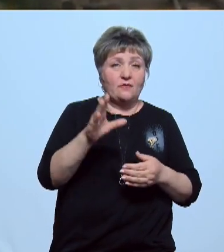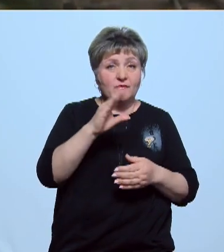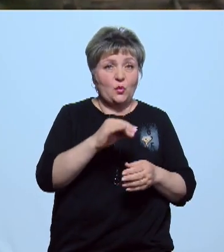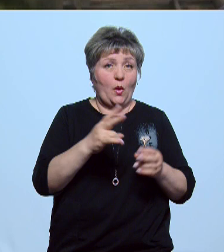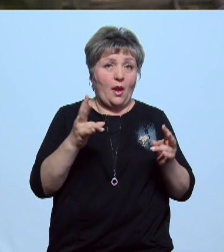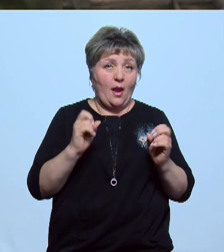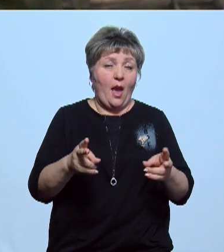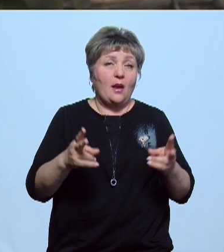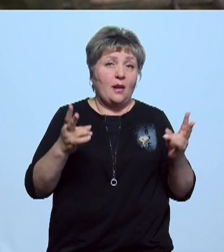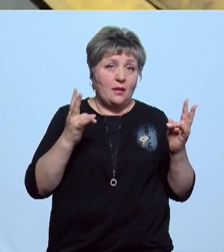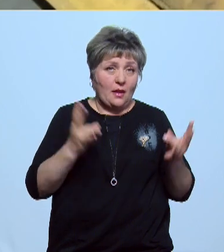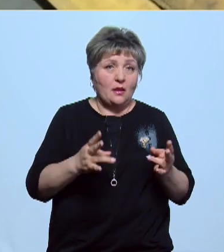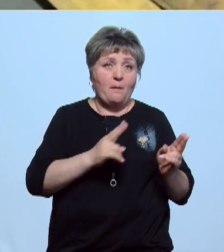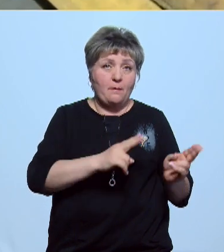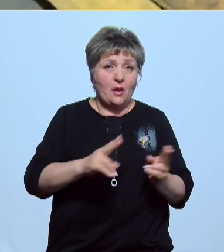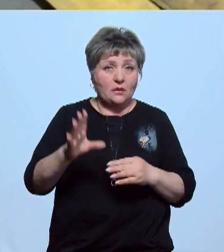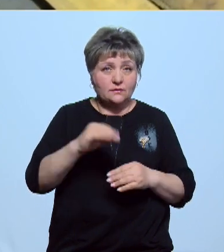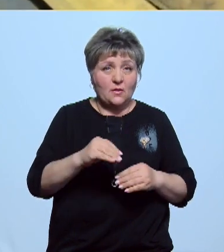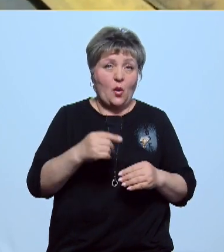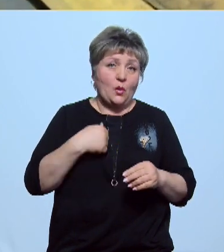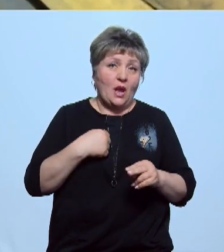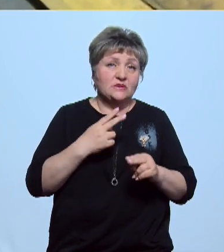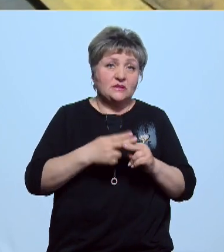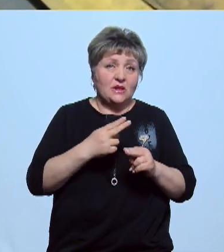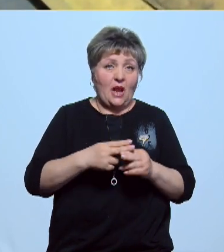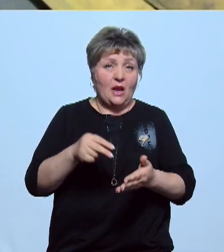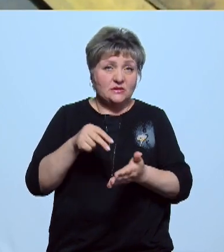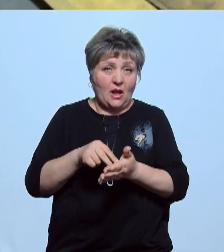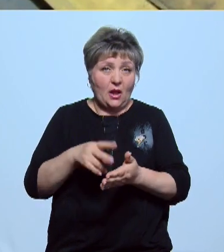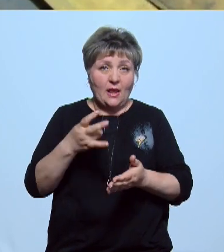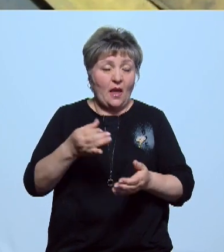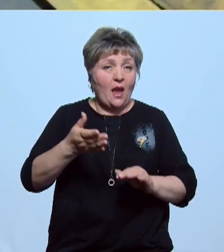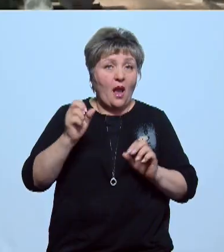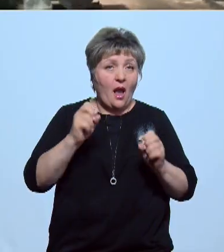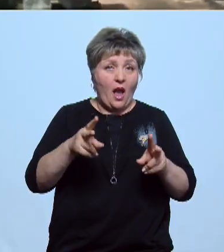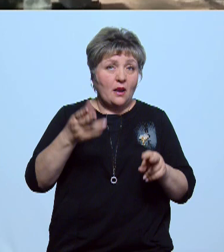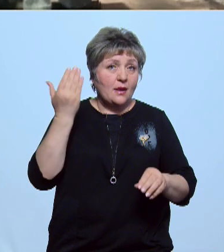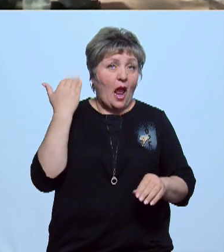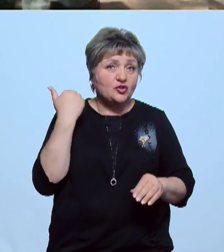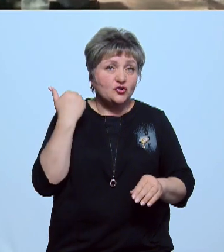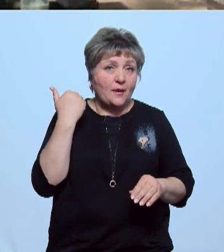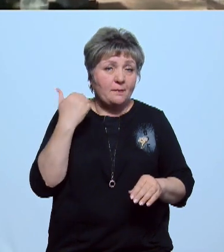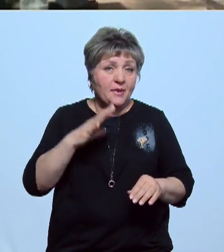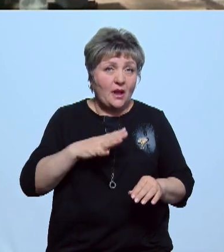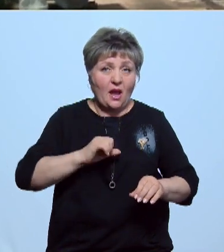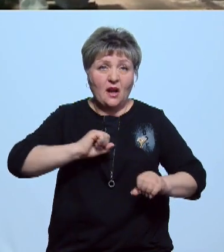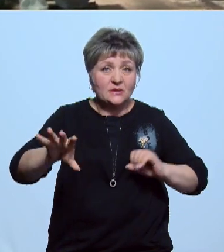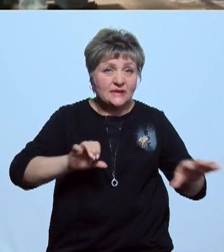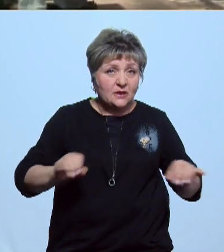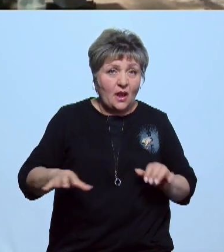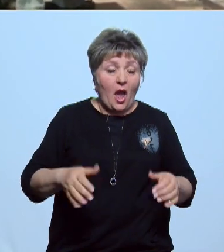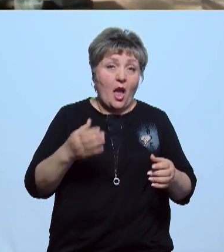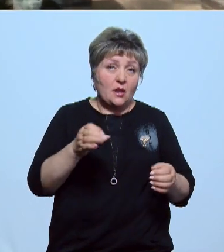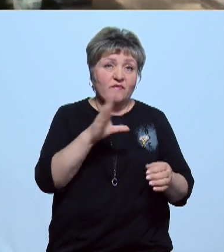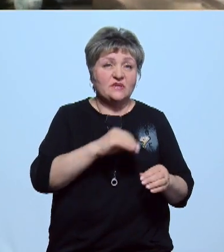надо. Больше порядка стало. Вот у нас детали, например, вот стоят, они не как раньше было раскиданы, а сейчас они